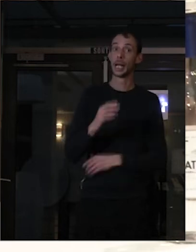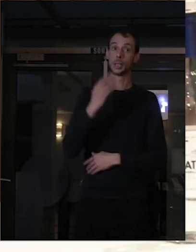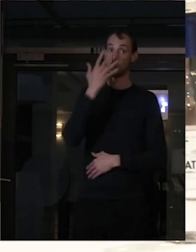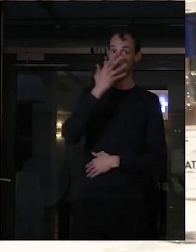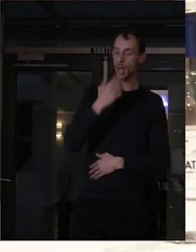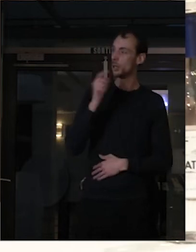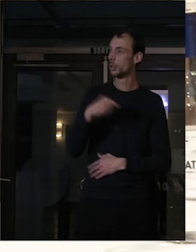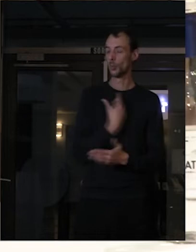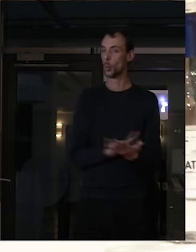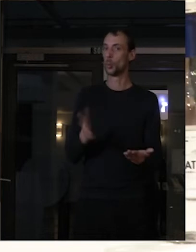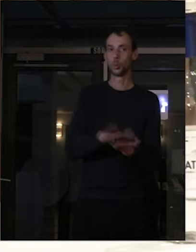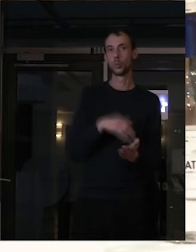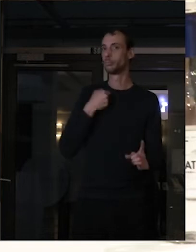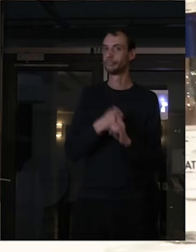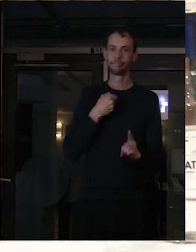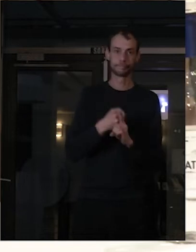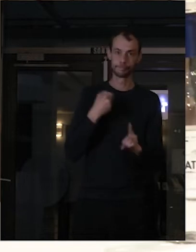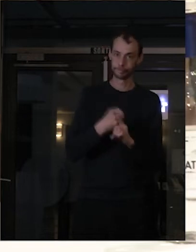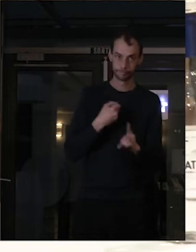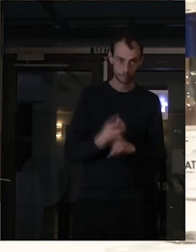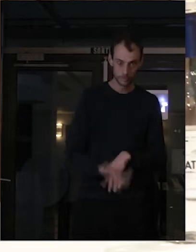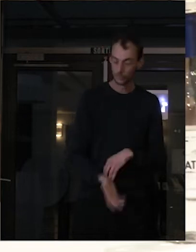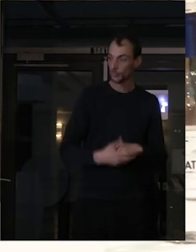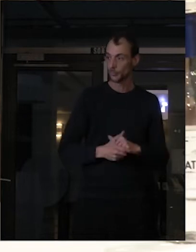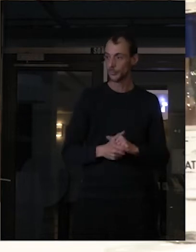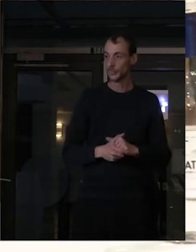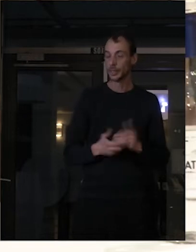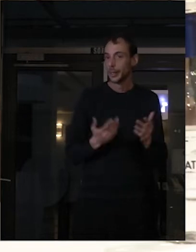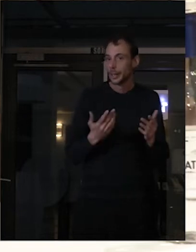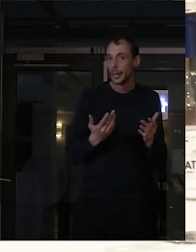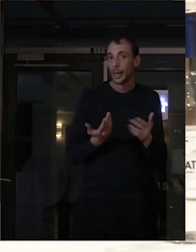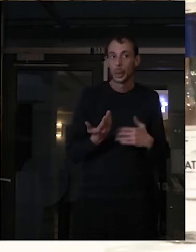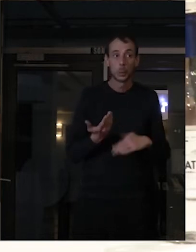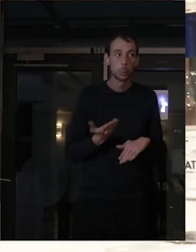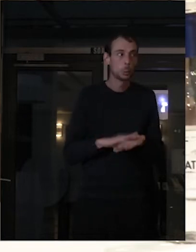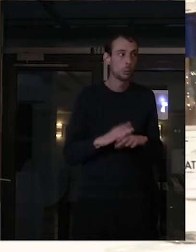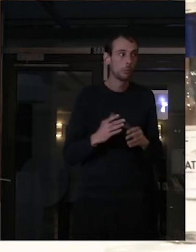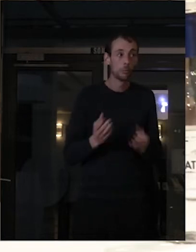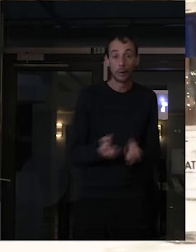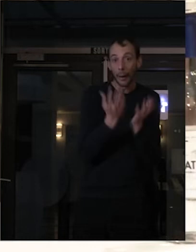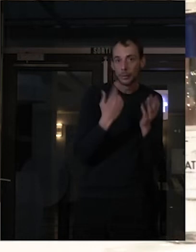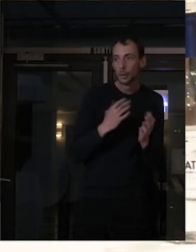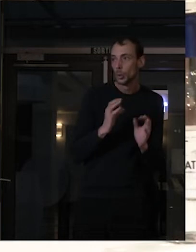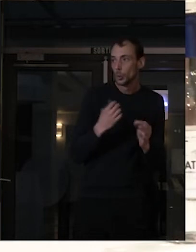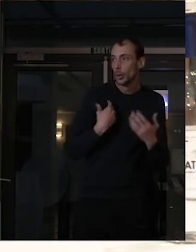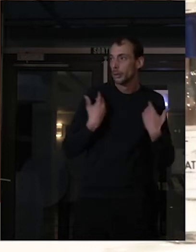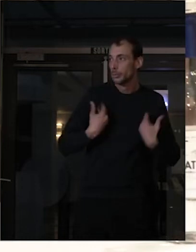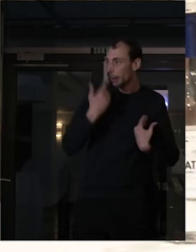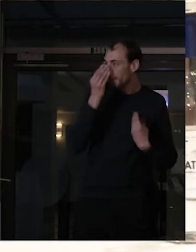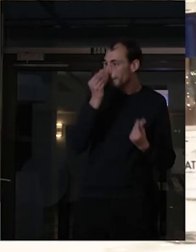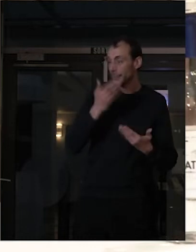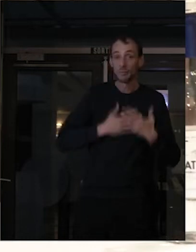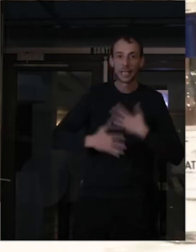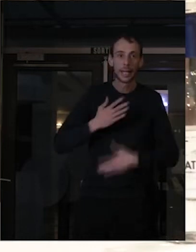plus. Vraiment. Et sauf que bah, des fois, on est juste fatiguée. Genre un peu comme dans la ligne